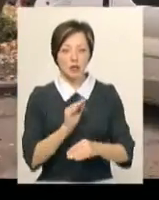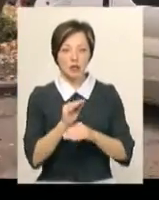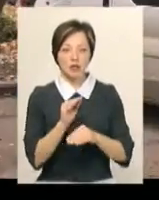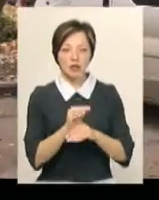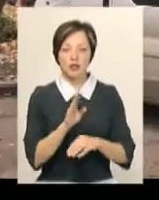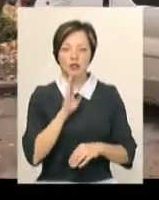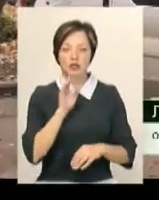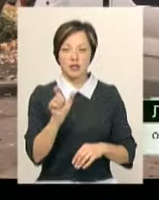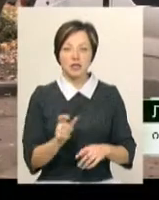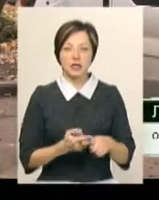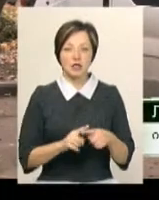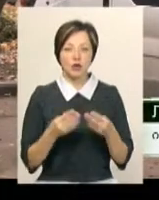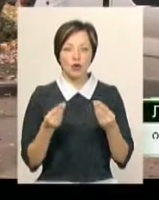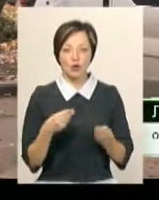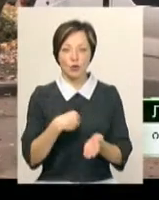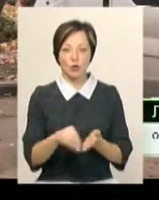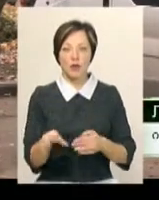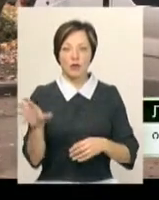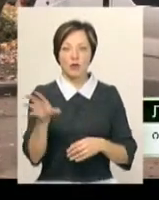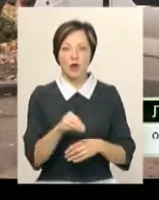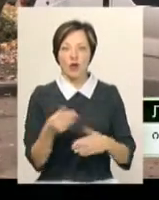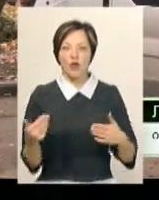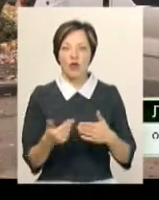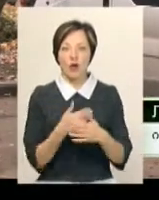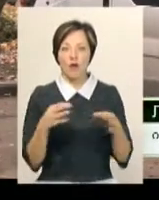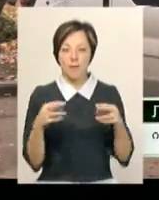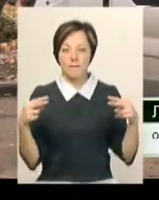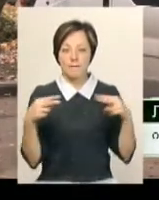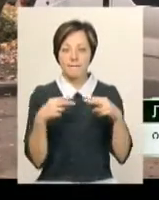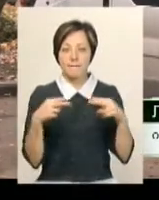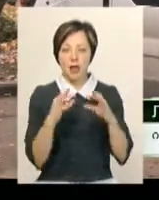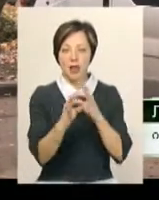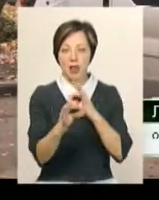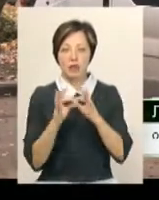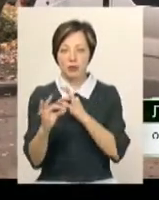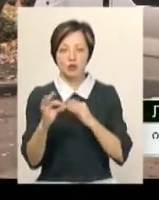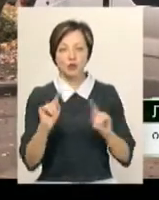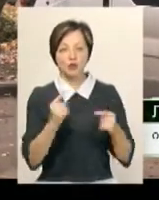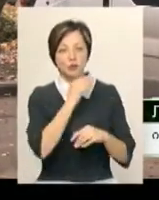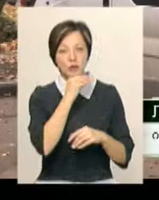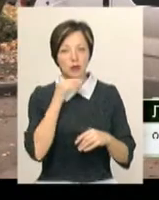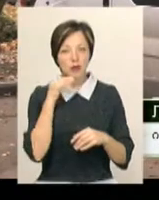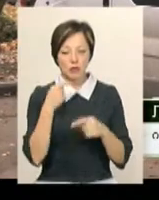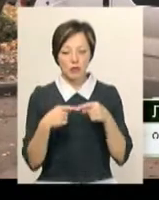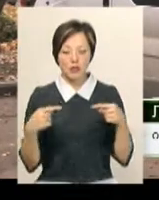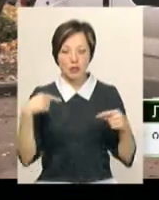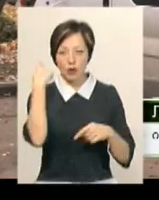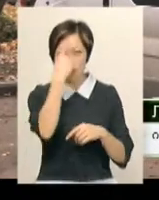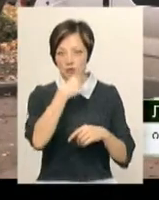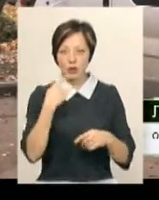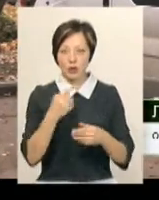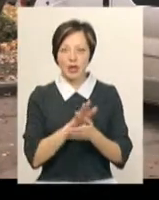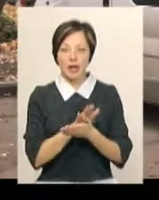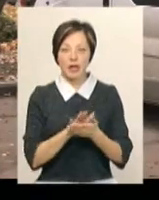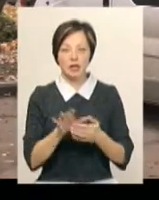Леся Медведюк. За ці кошти ми купили повністю нову білизну. Купили дуже багато засобів особистої